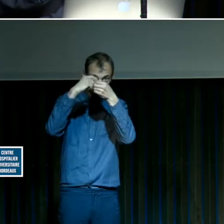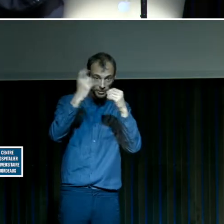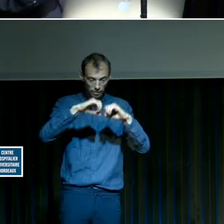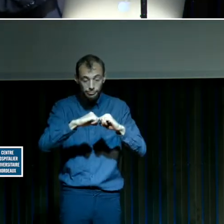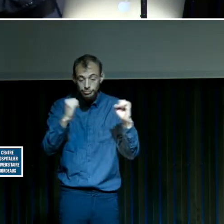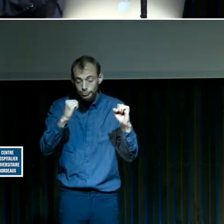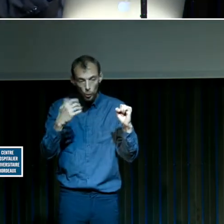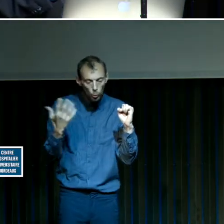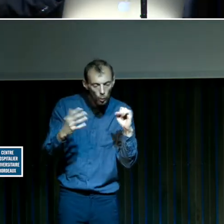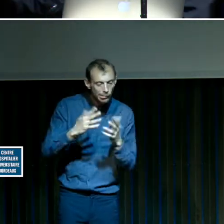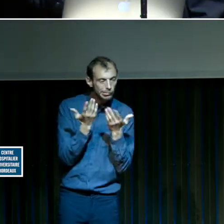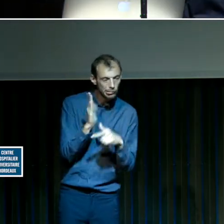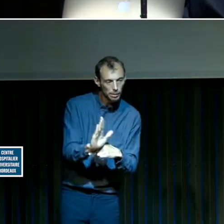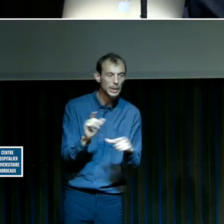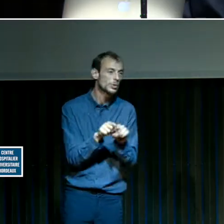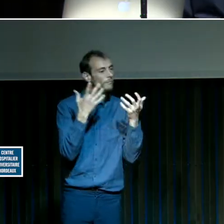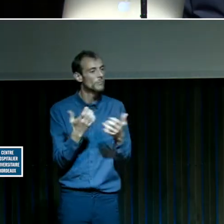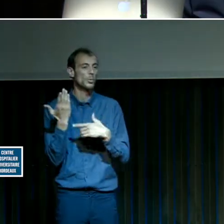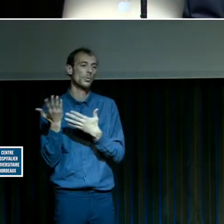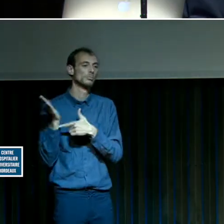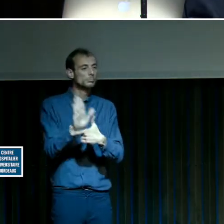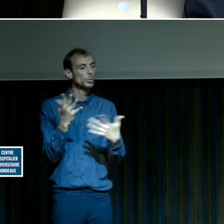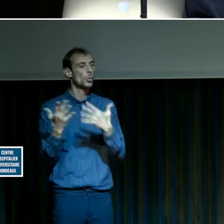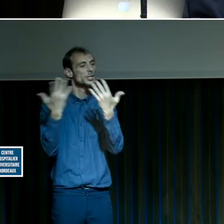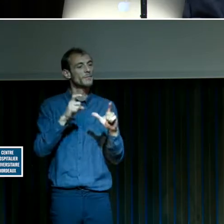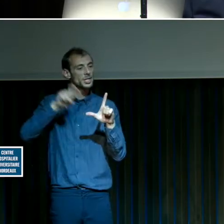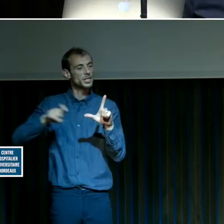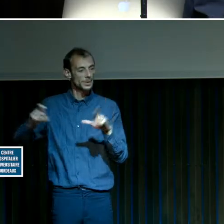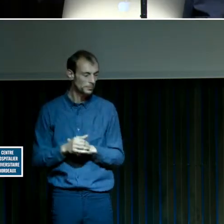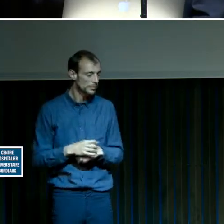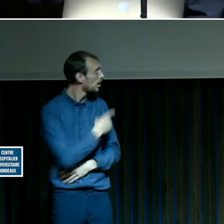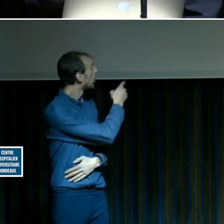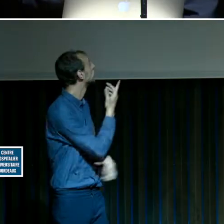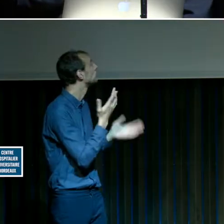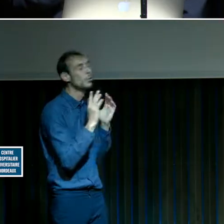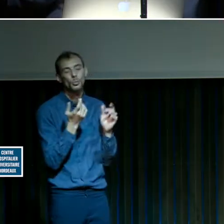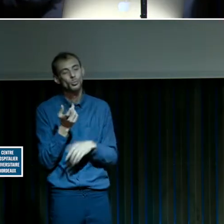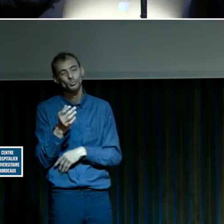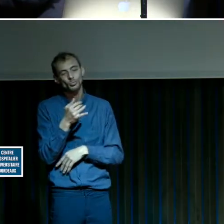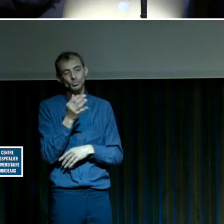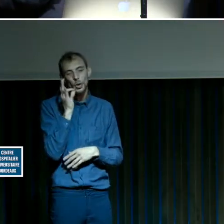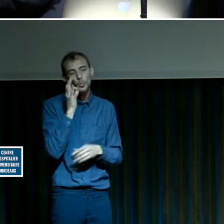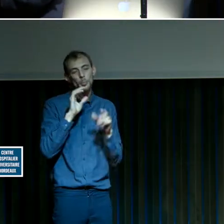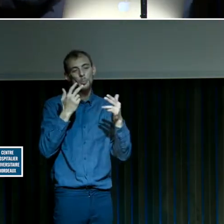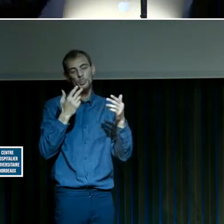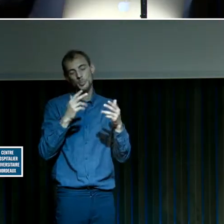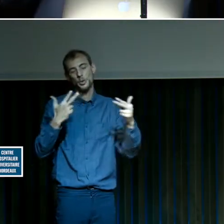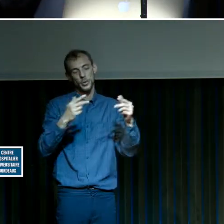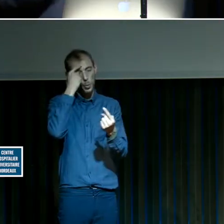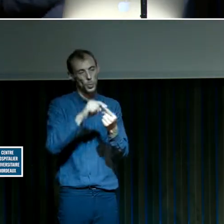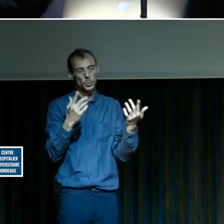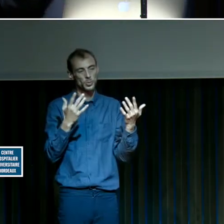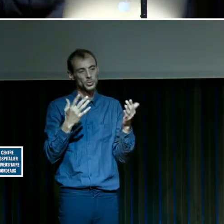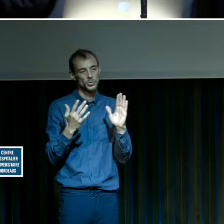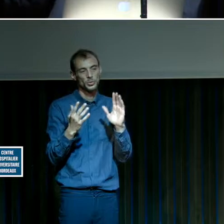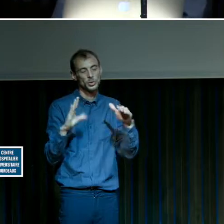donner quelques chiffres. Voilà. Alors ça, c'est un petit film d'illustration qui montre, en fait, les AVC, il n'y en a pas qu'un, il y en a deux grandes